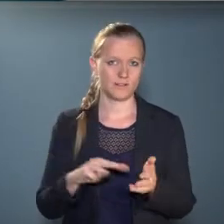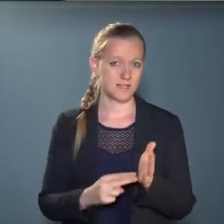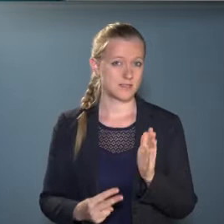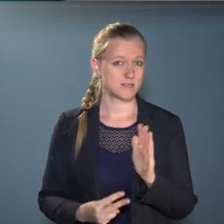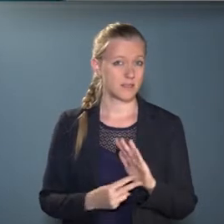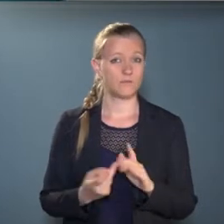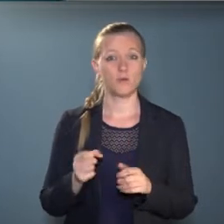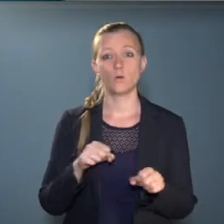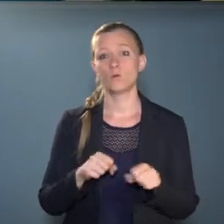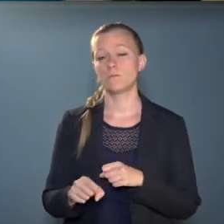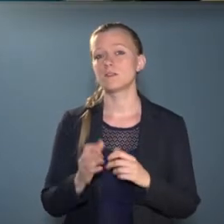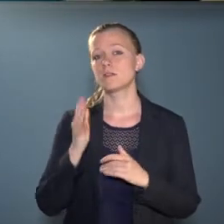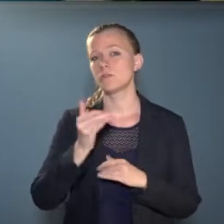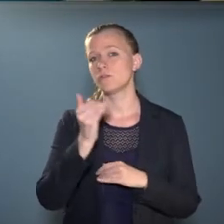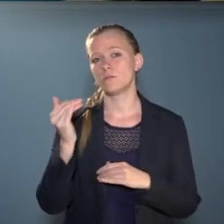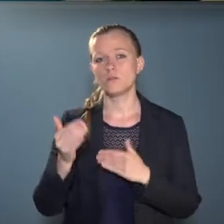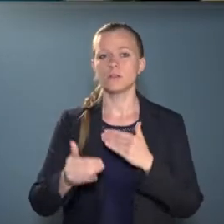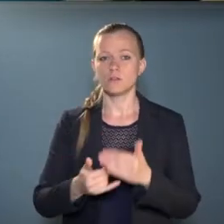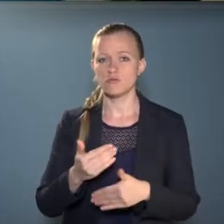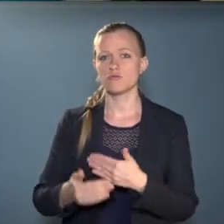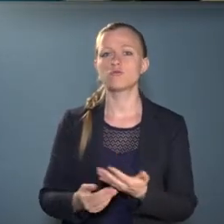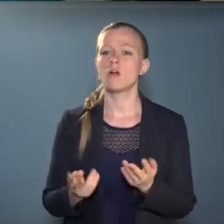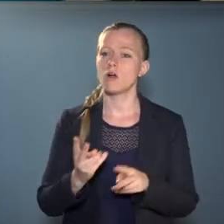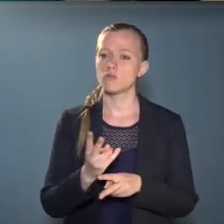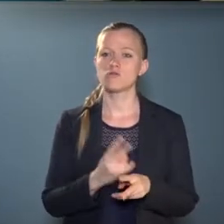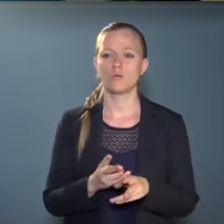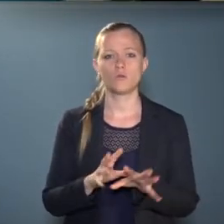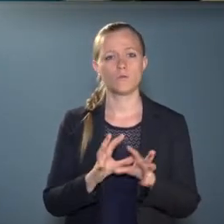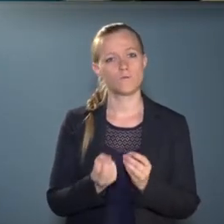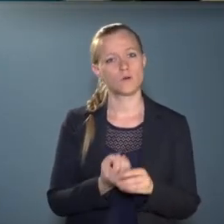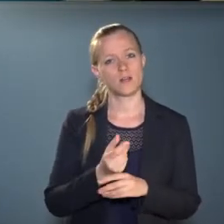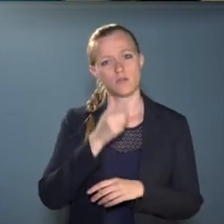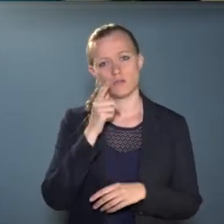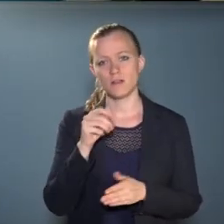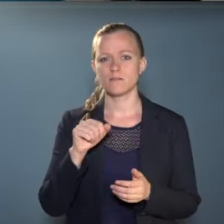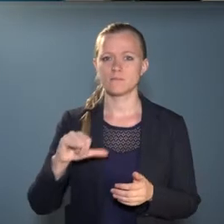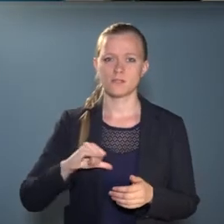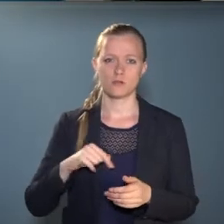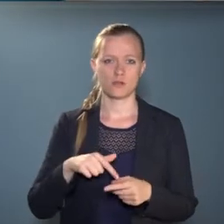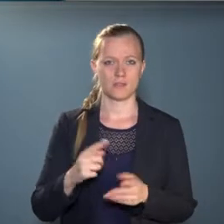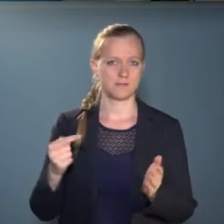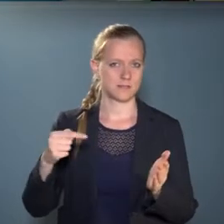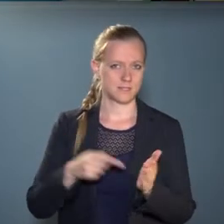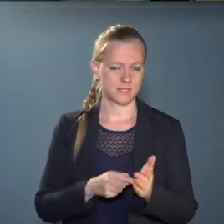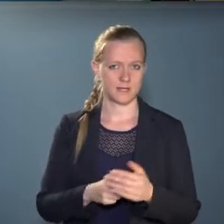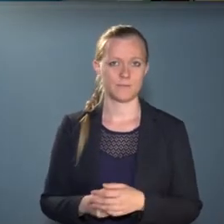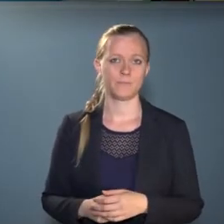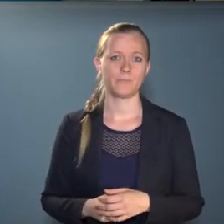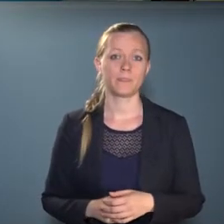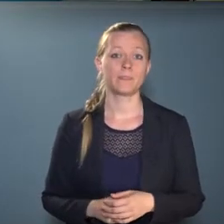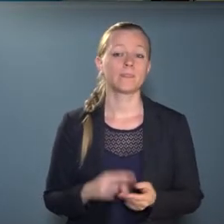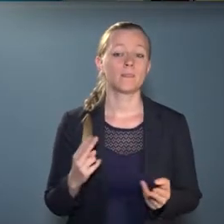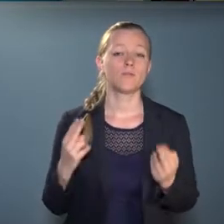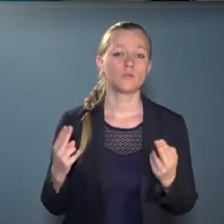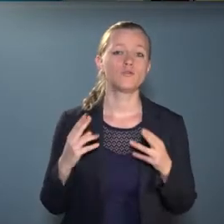szerint az önkormányzat a jövőben is legalább hasonló nagyságrendű forrást biztosít majd erre a célra. Az viszont